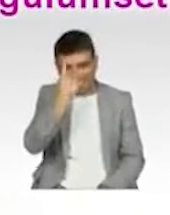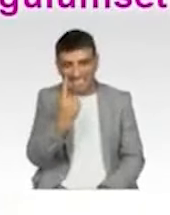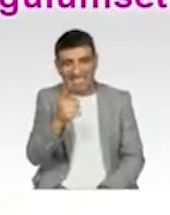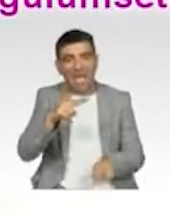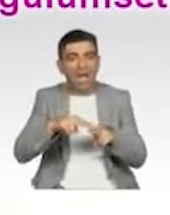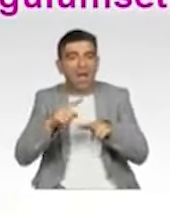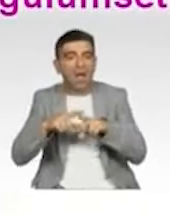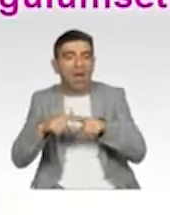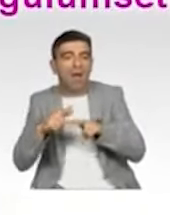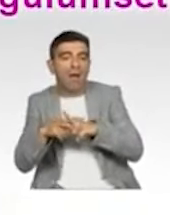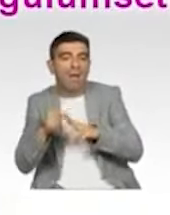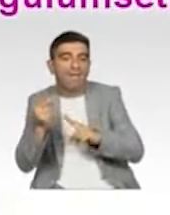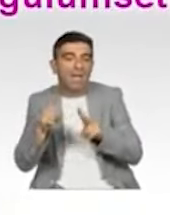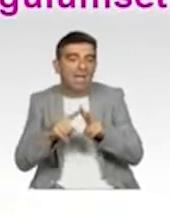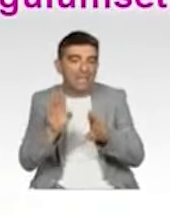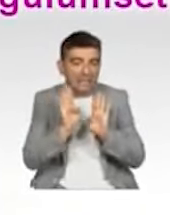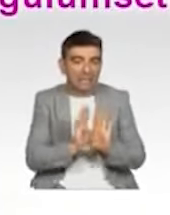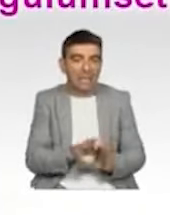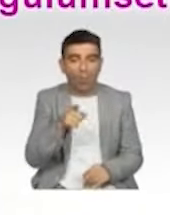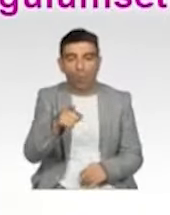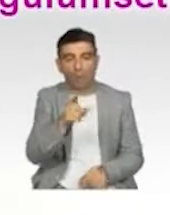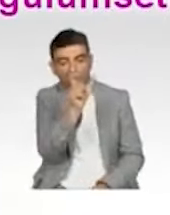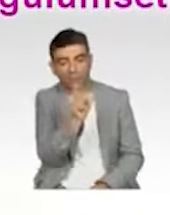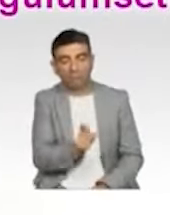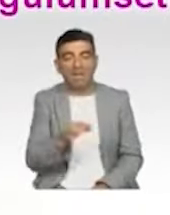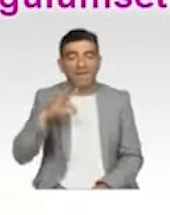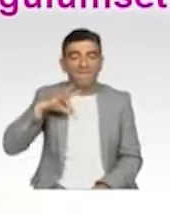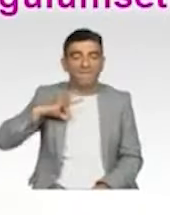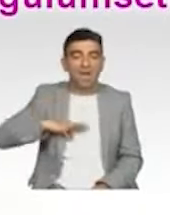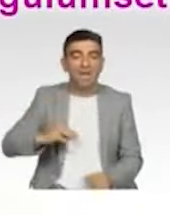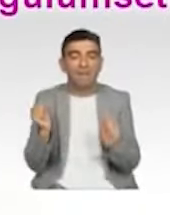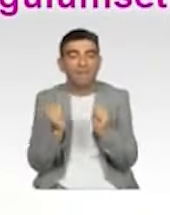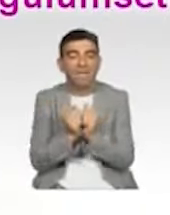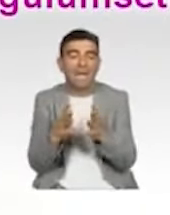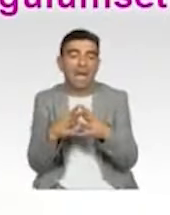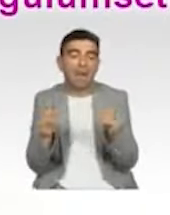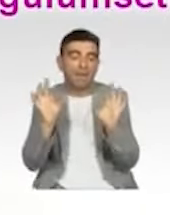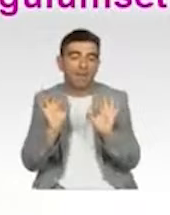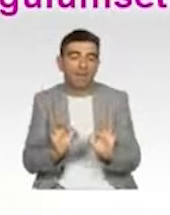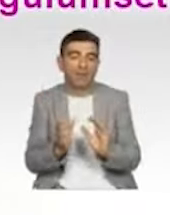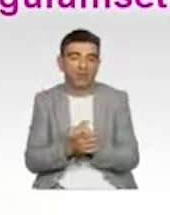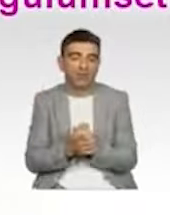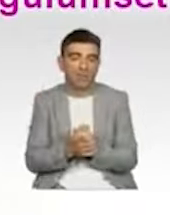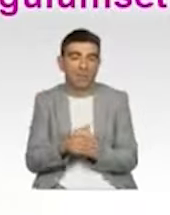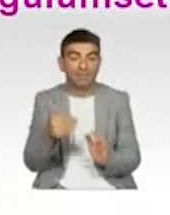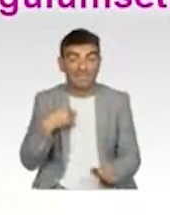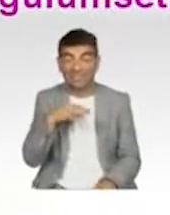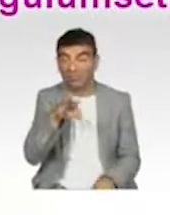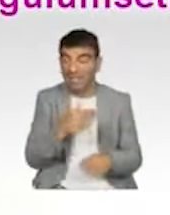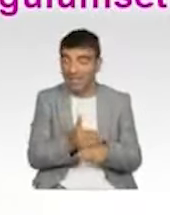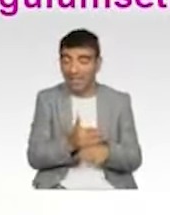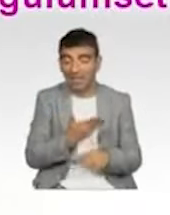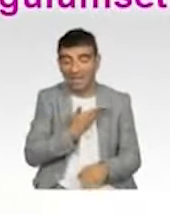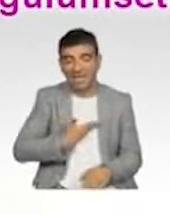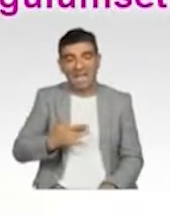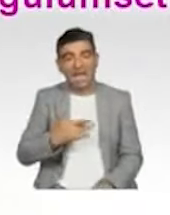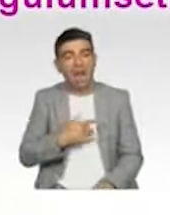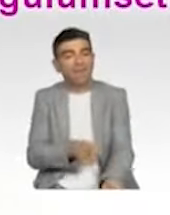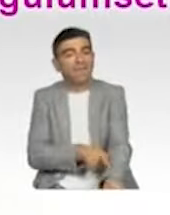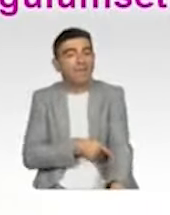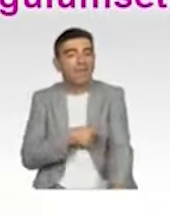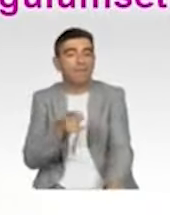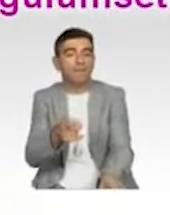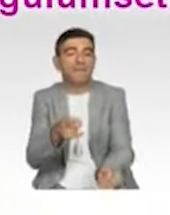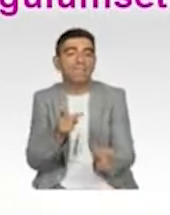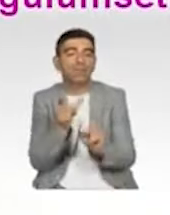kalır ve o yapısındaki faydalı biyobileşiklerin çoğunu kaybetmeye başlar. Biz çayı neden seviyoruz? Kalp damar sağlığını koruduğu